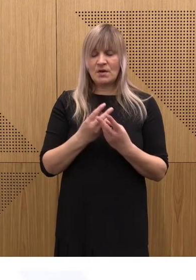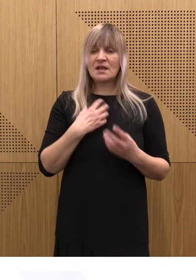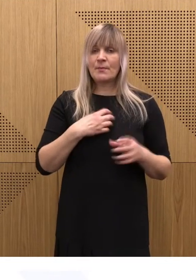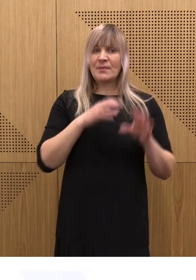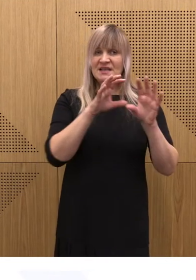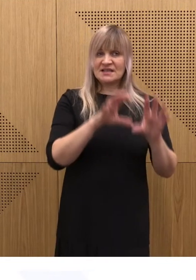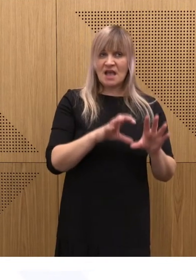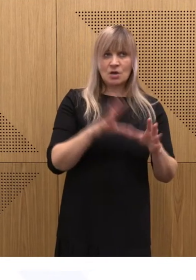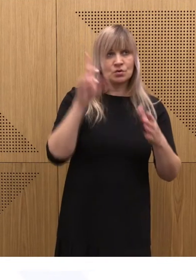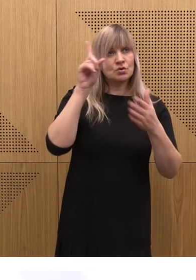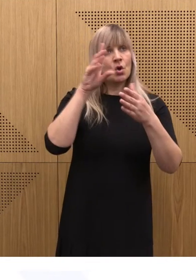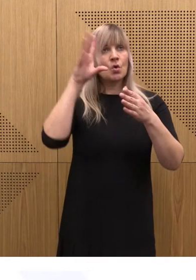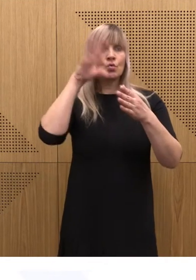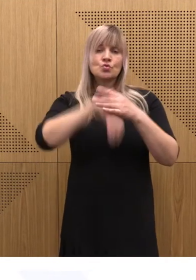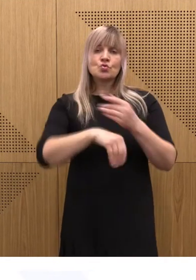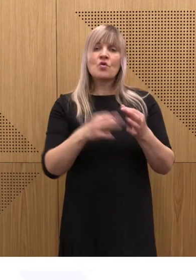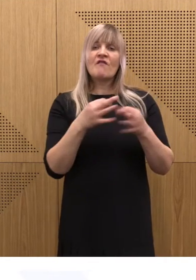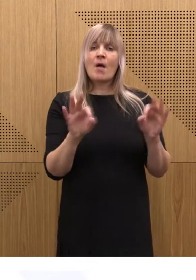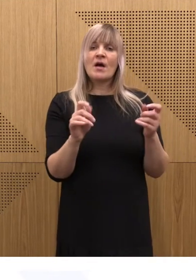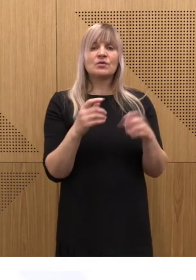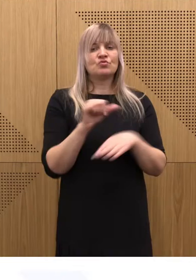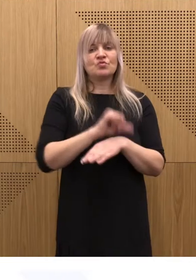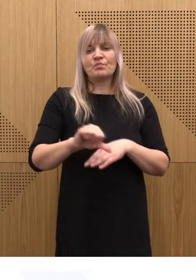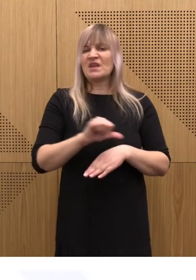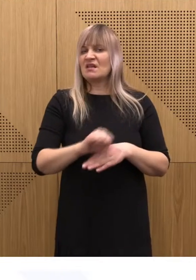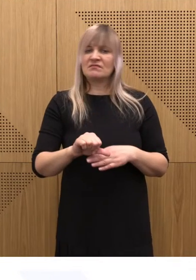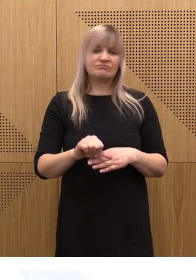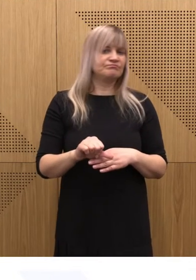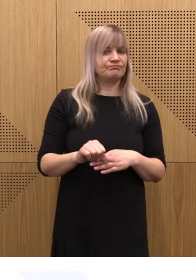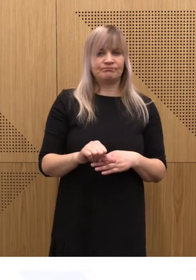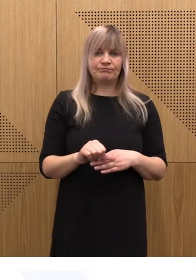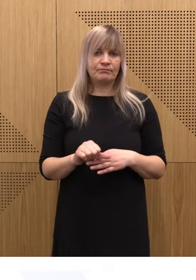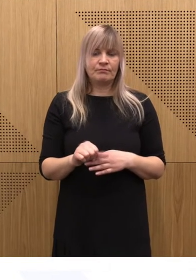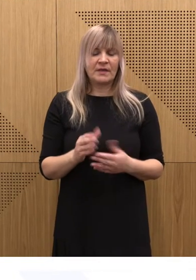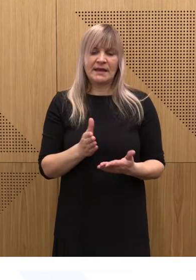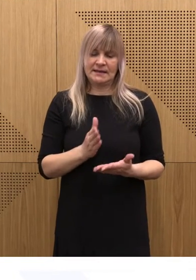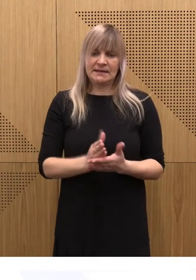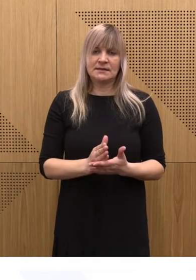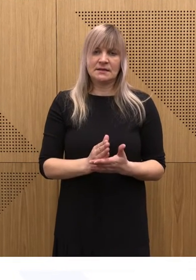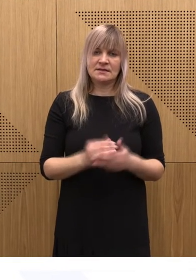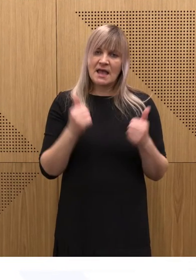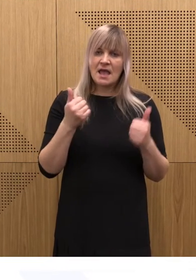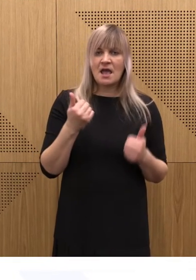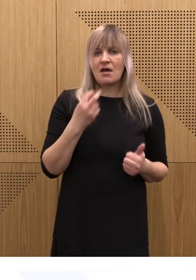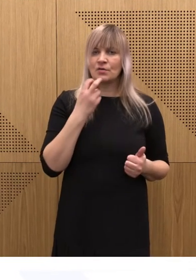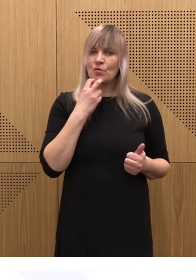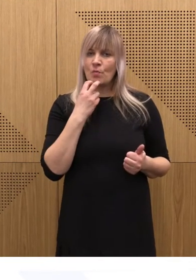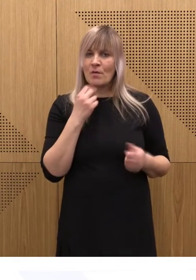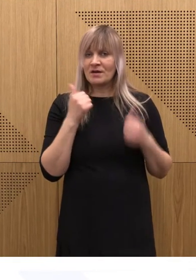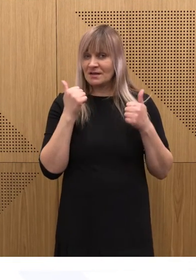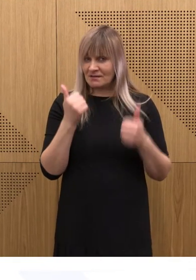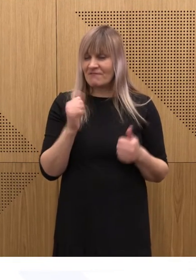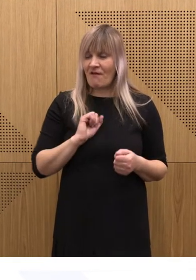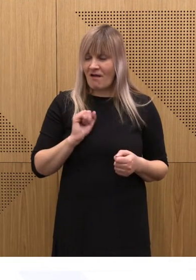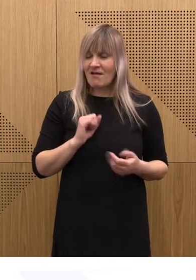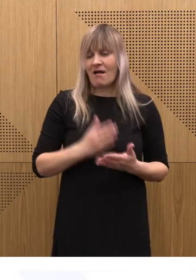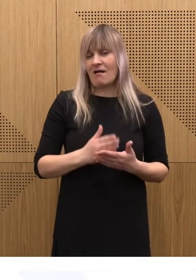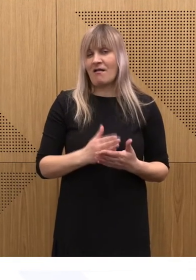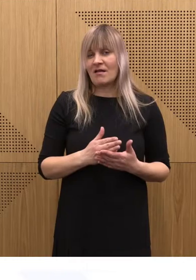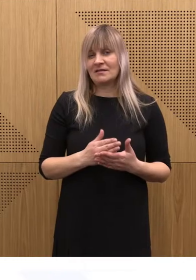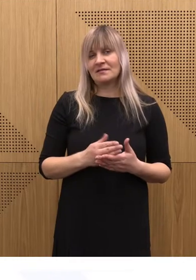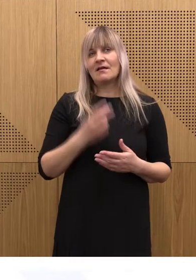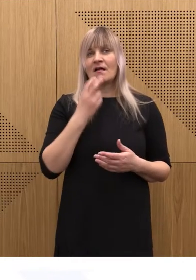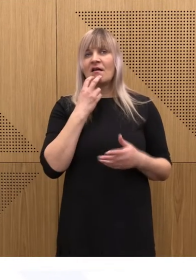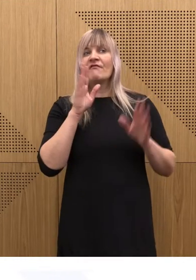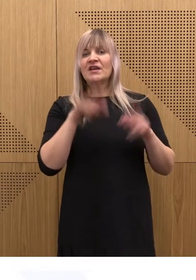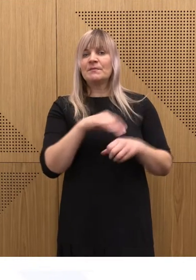põhiseaduse usuvabaduse piiramise õigustuse. Et igal juhul head huumorit on alati tarvis, et selle üle